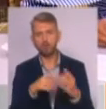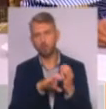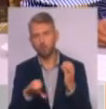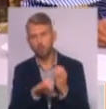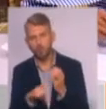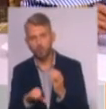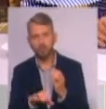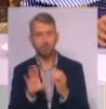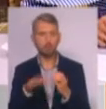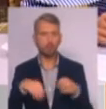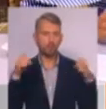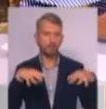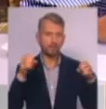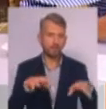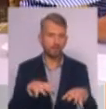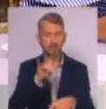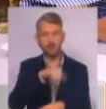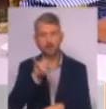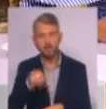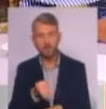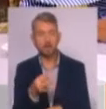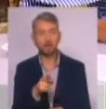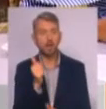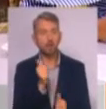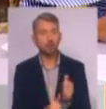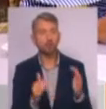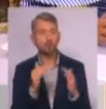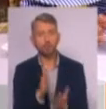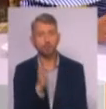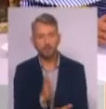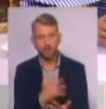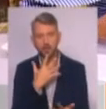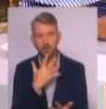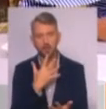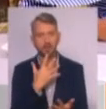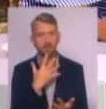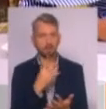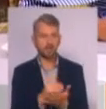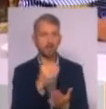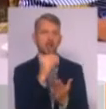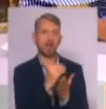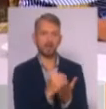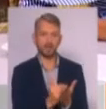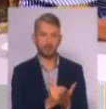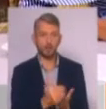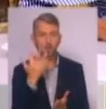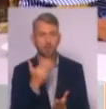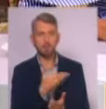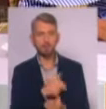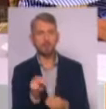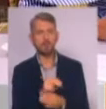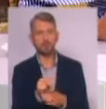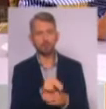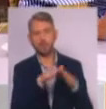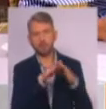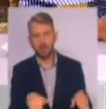потім LED-освітлення, вікна, і для кожного будинку є свого роду графік. Так. І коли ми вже відремонтували